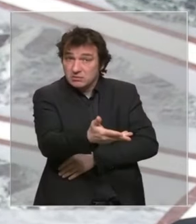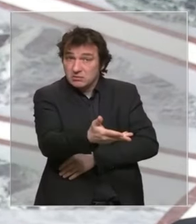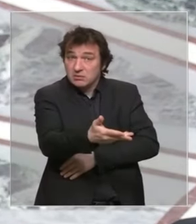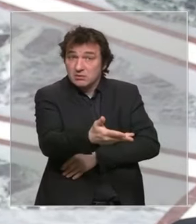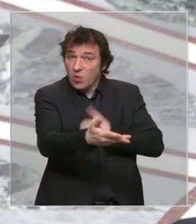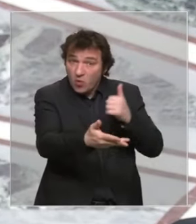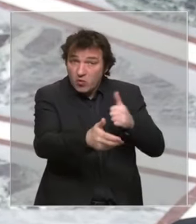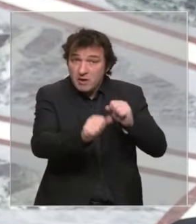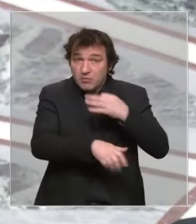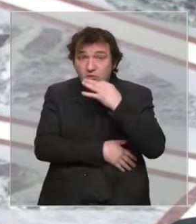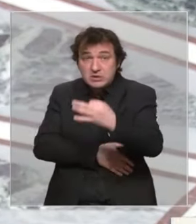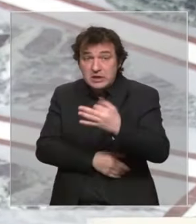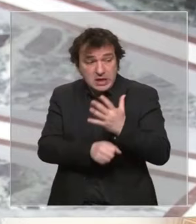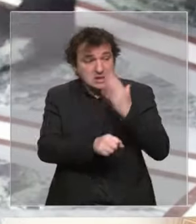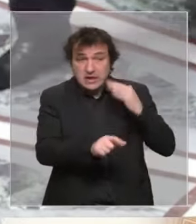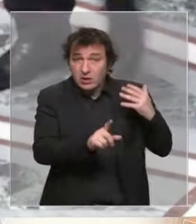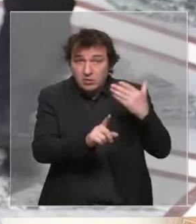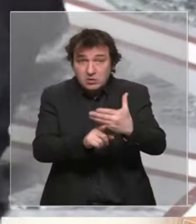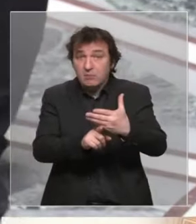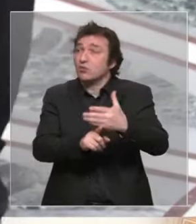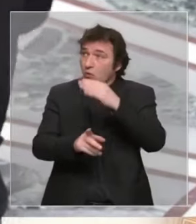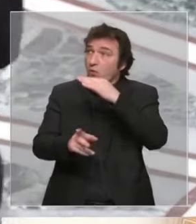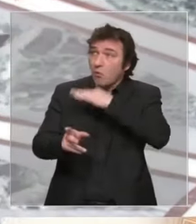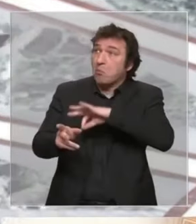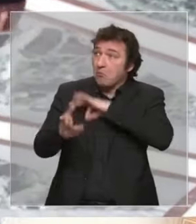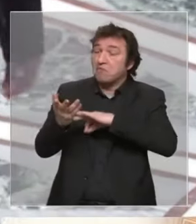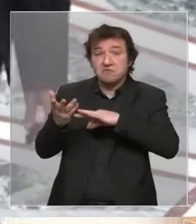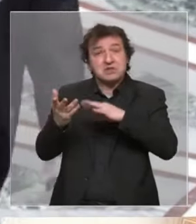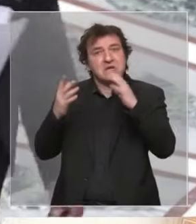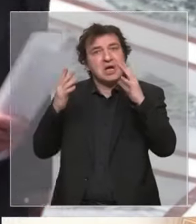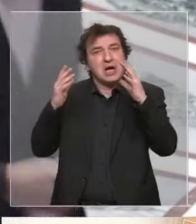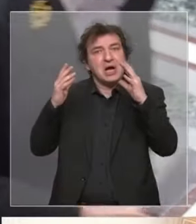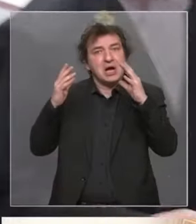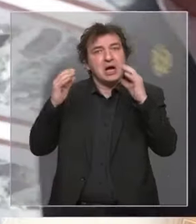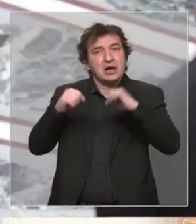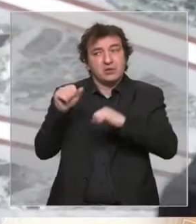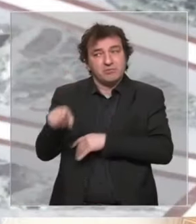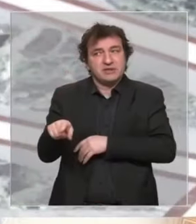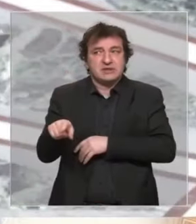vous diront que depuis 5 ans, ils ont pleinement bénéficié de cet accord et ils vous demanderont de le soutenir le moment venu.